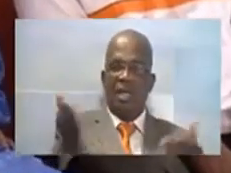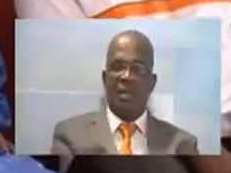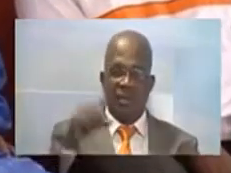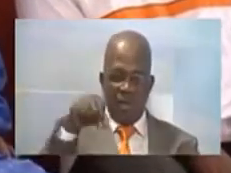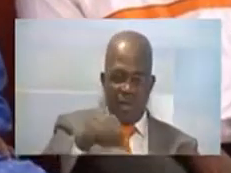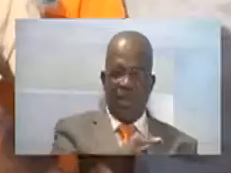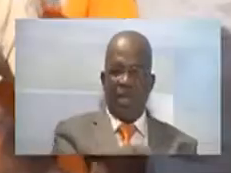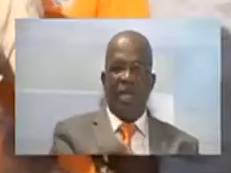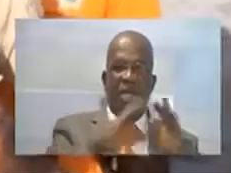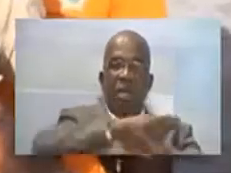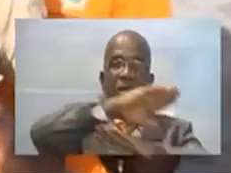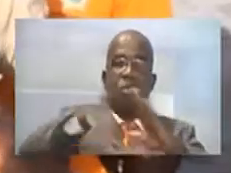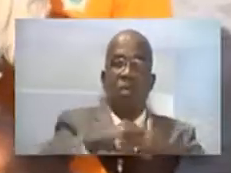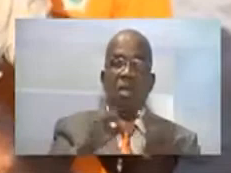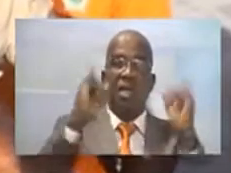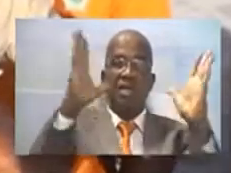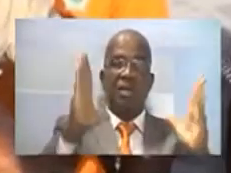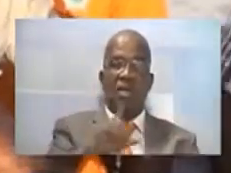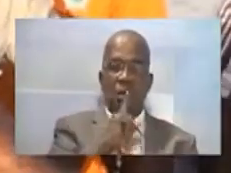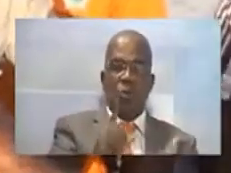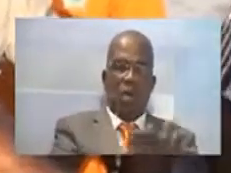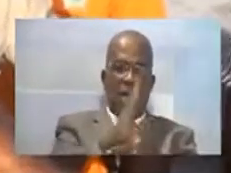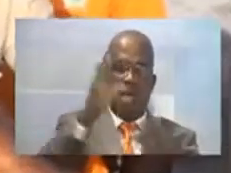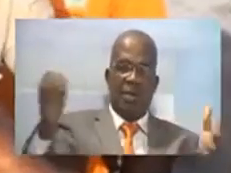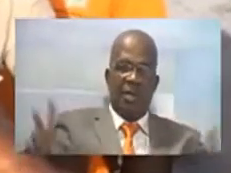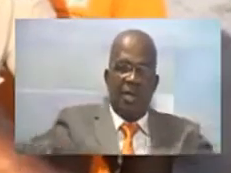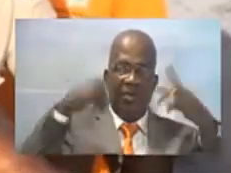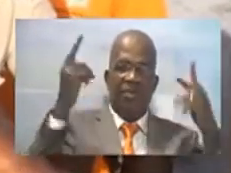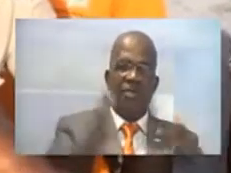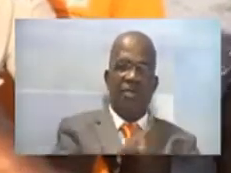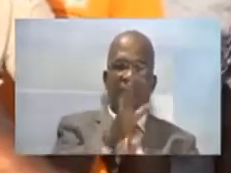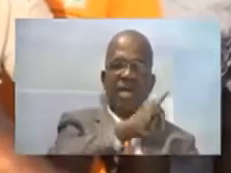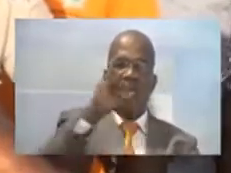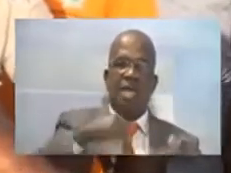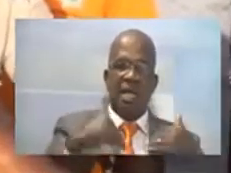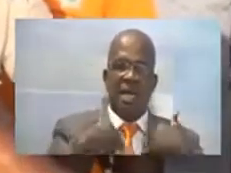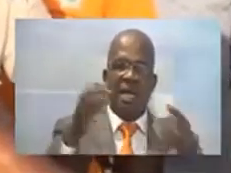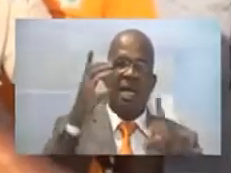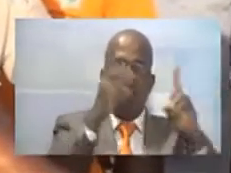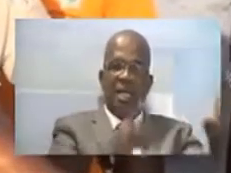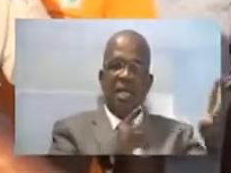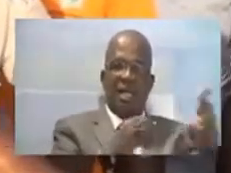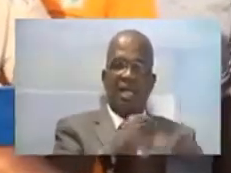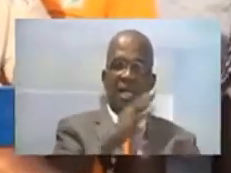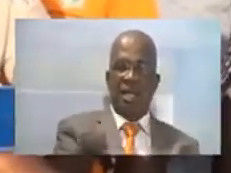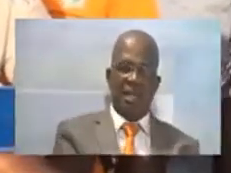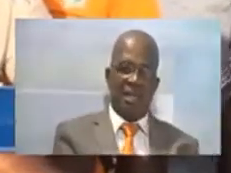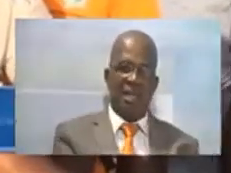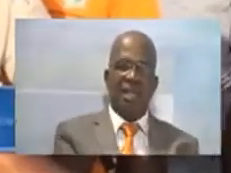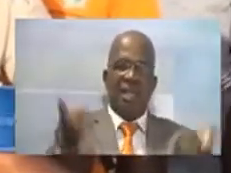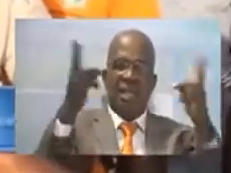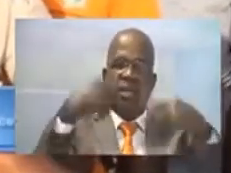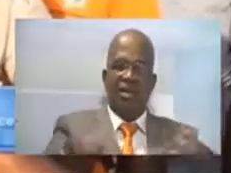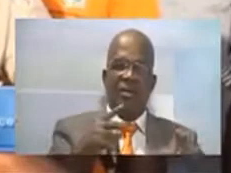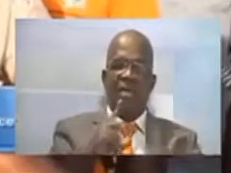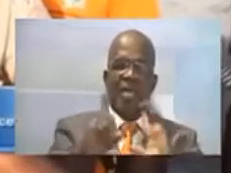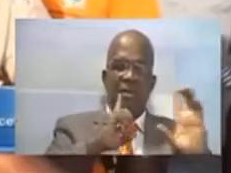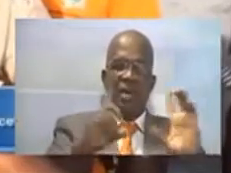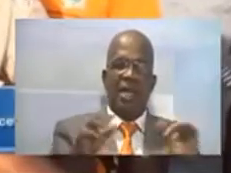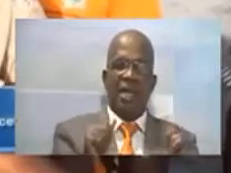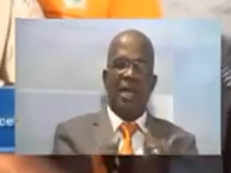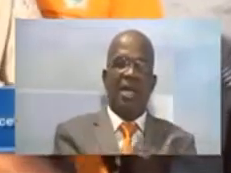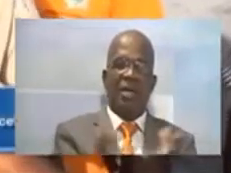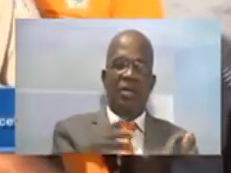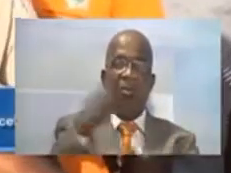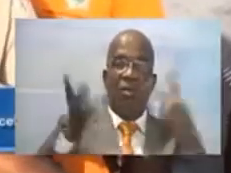qui vivent en côte d'ivoire et avait décidé qu'elle allait venir nous voir et il a tenu à sa part de 20 de nous voir d'accord ça essaie